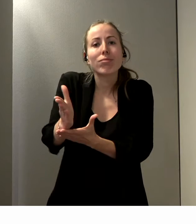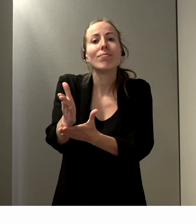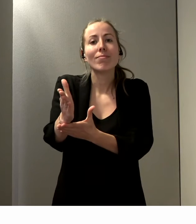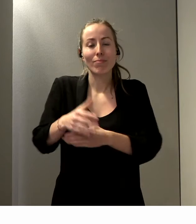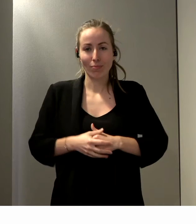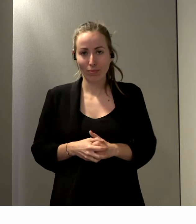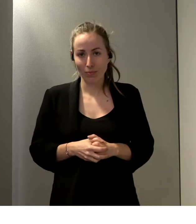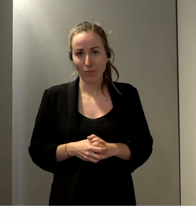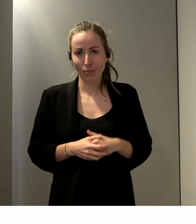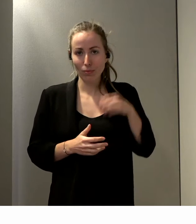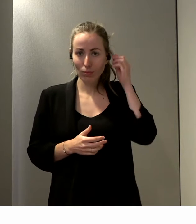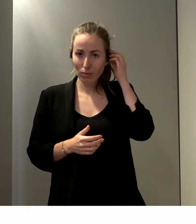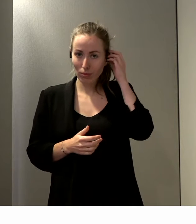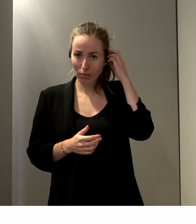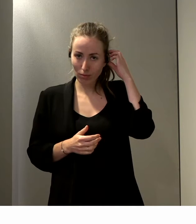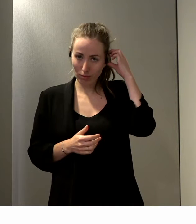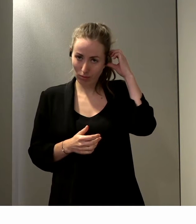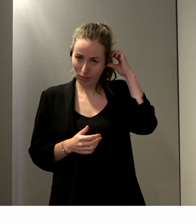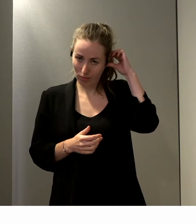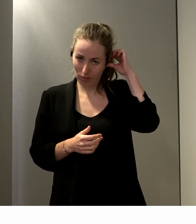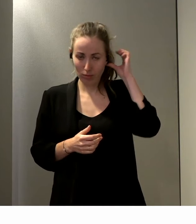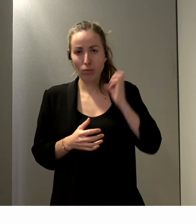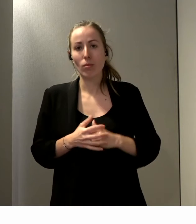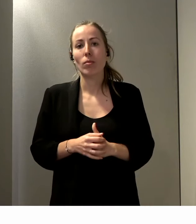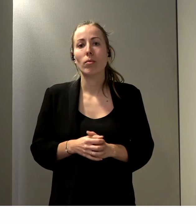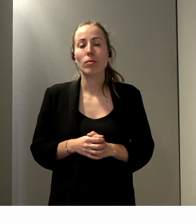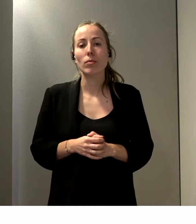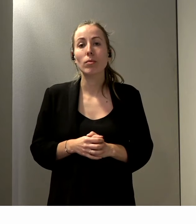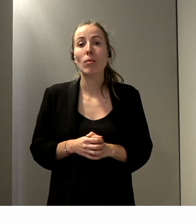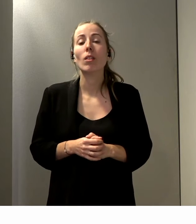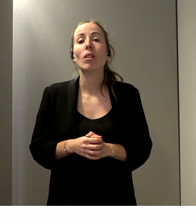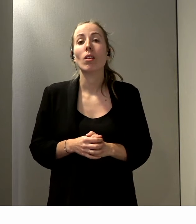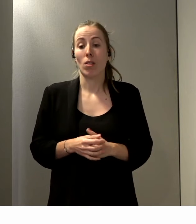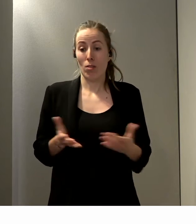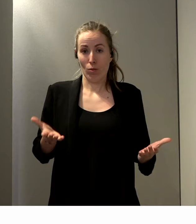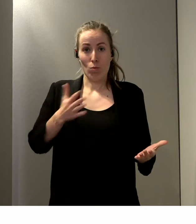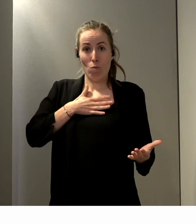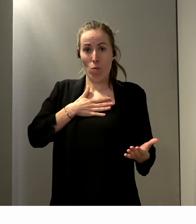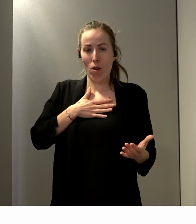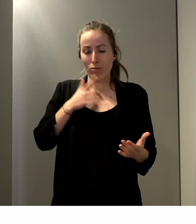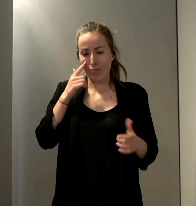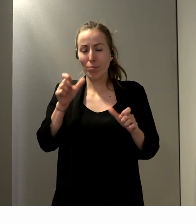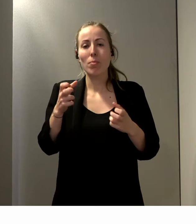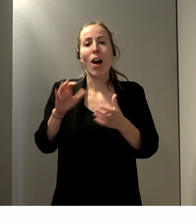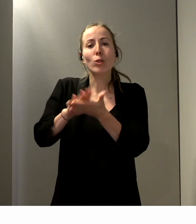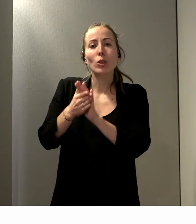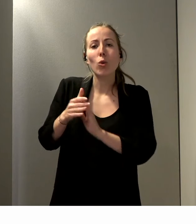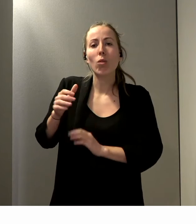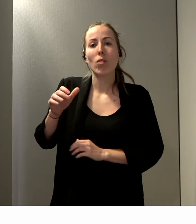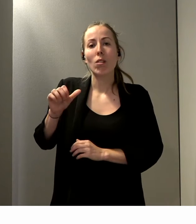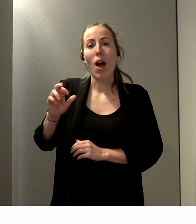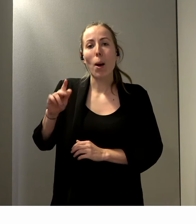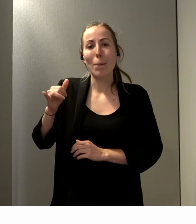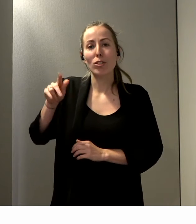voix. Nous avons veillé, j'ai veillé aussi vraiment à ce que des associations comme, je pense à l'ARPG par exemple, mais maintenant